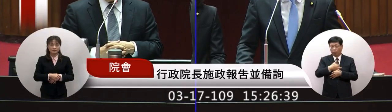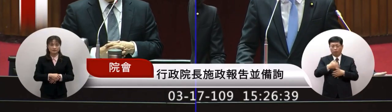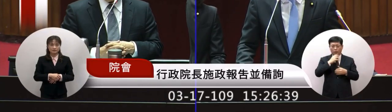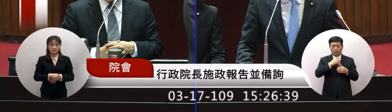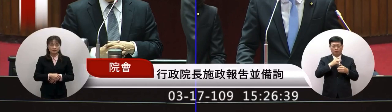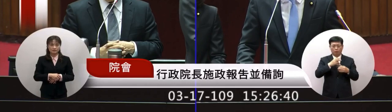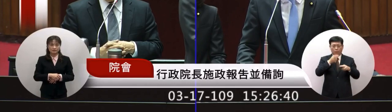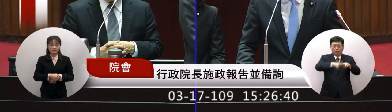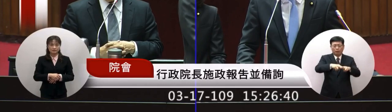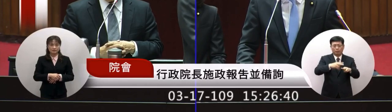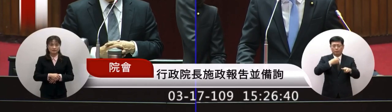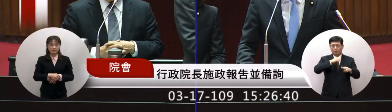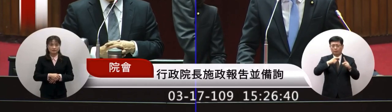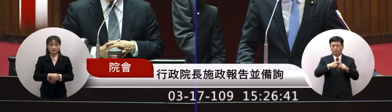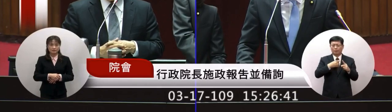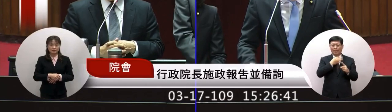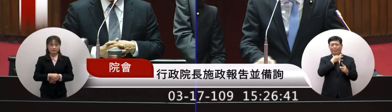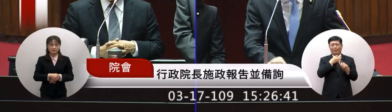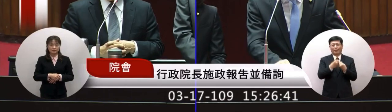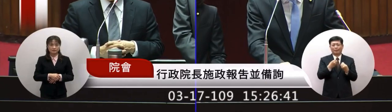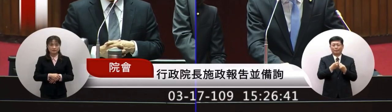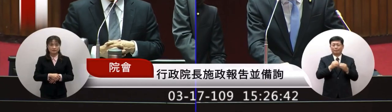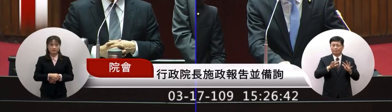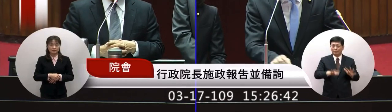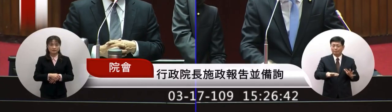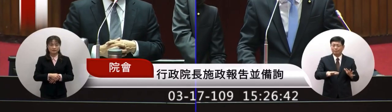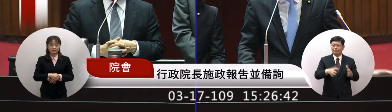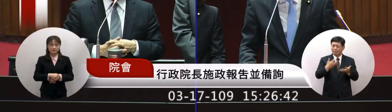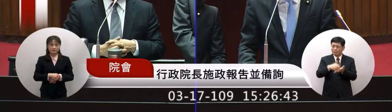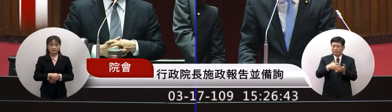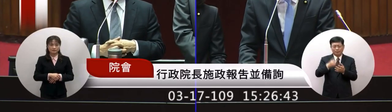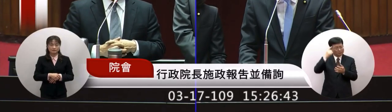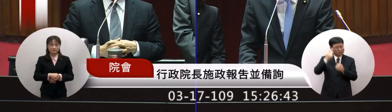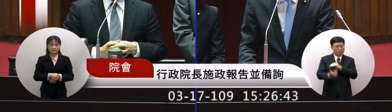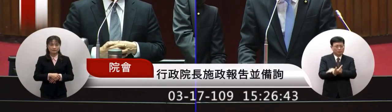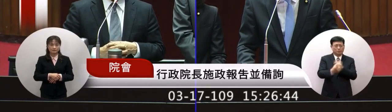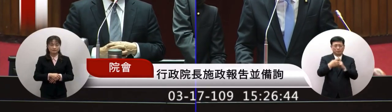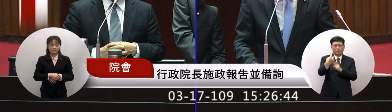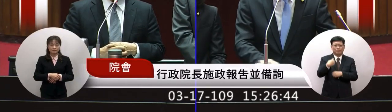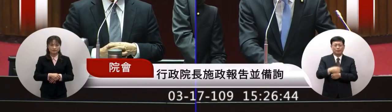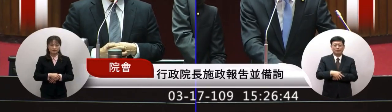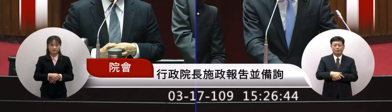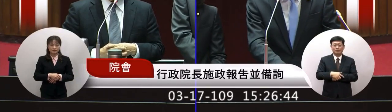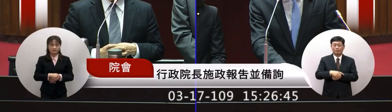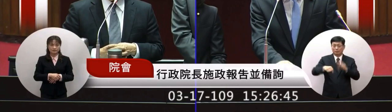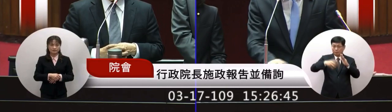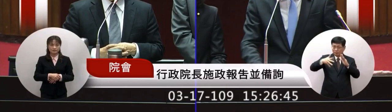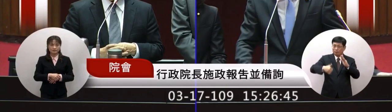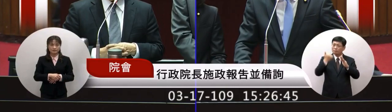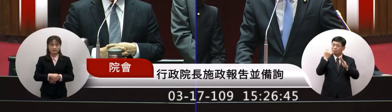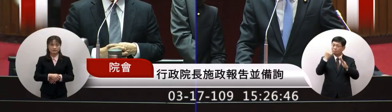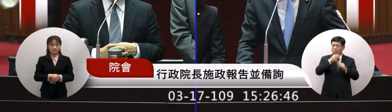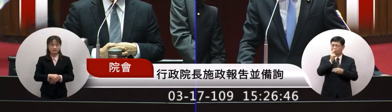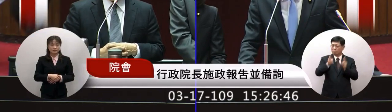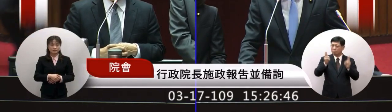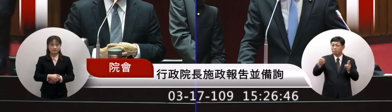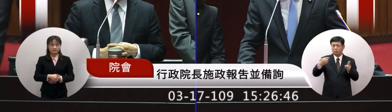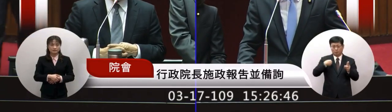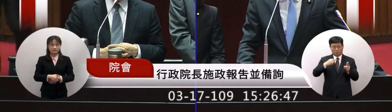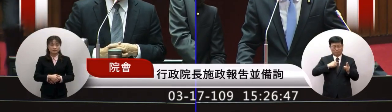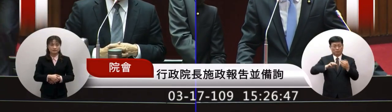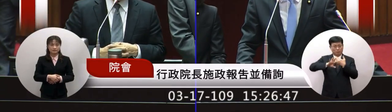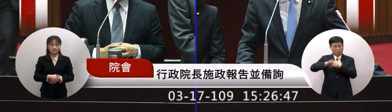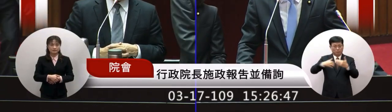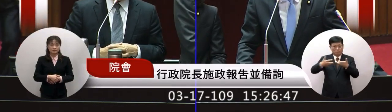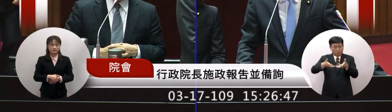管制的台湾人，那他们现在很多都想要赶快回来。院长，你可不可以交代我们的外交